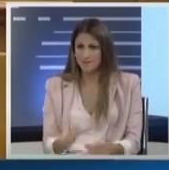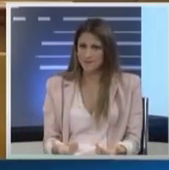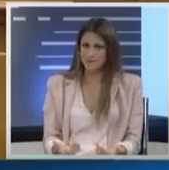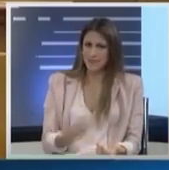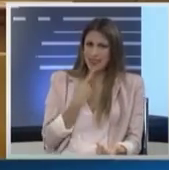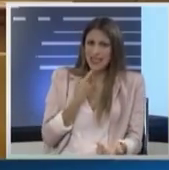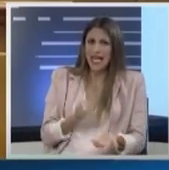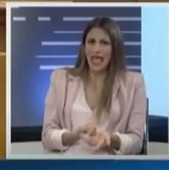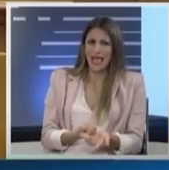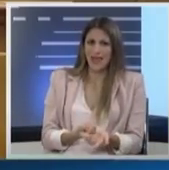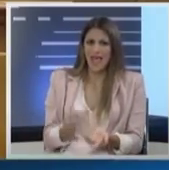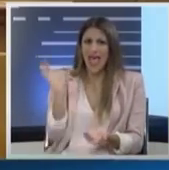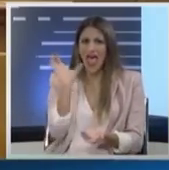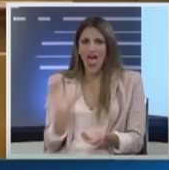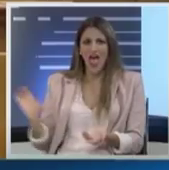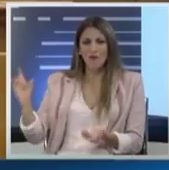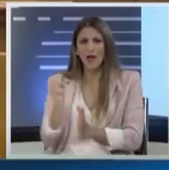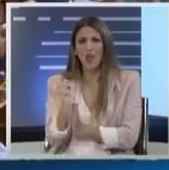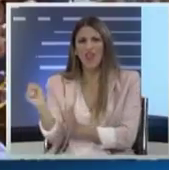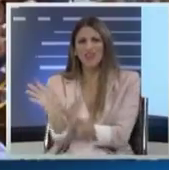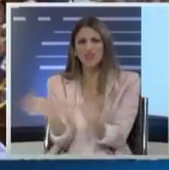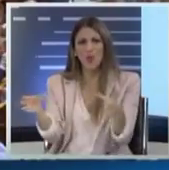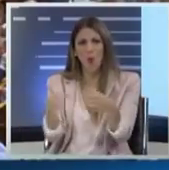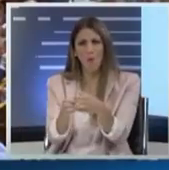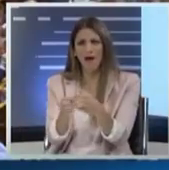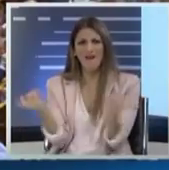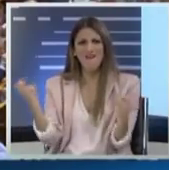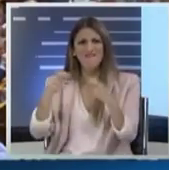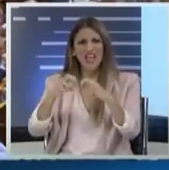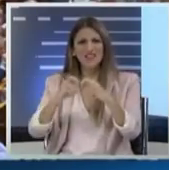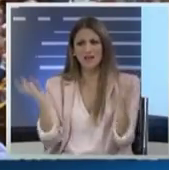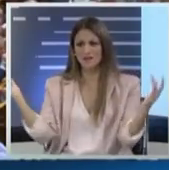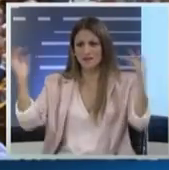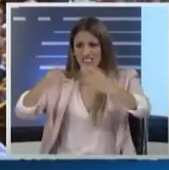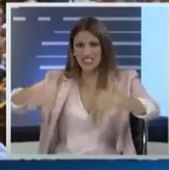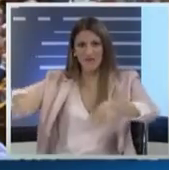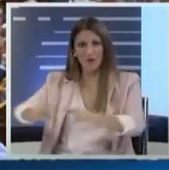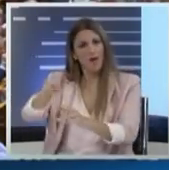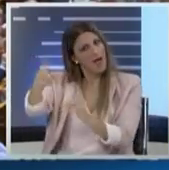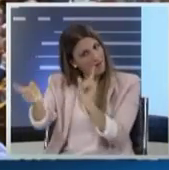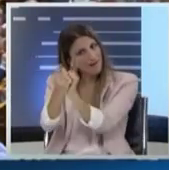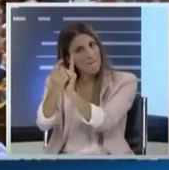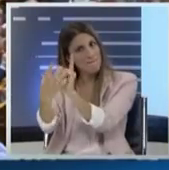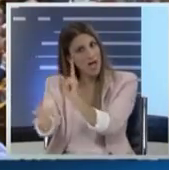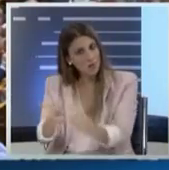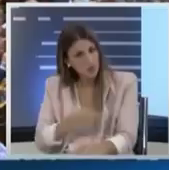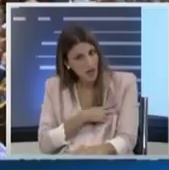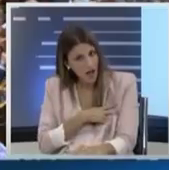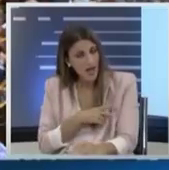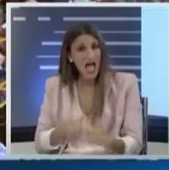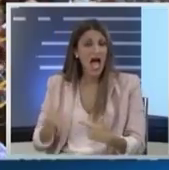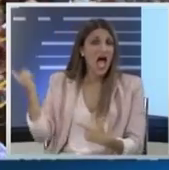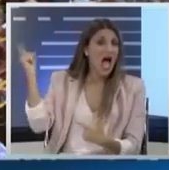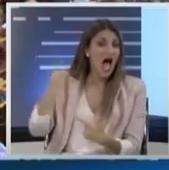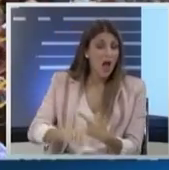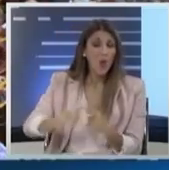Κόμματος ή ήσασταν εσείς σε άλλη Σύνοδο και αυτή σε άλλη Σύνοδο. Μαζί ήσασταν. Δεν είχατε, λέει, συνάντηση με τον κύριο Ζεϊχόφερ και άρα αυτό είναι